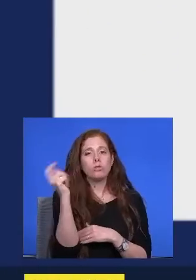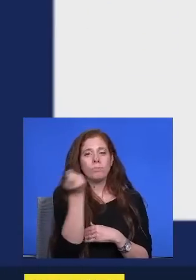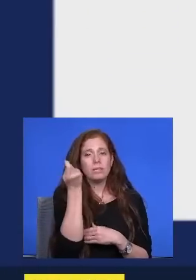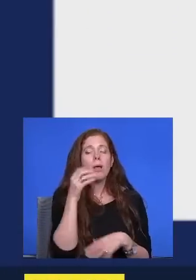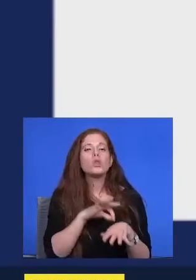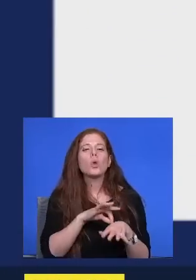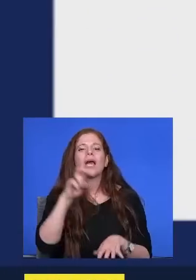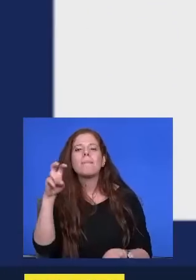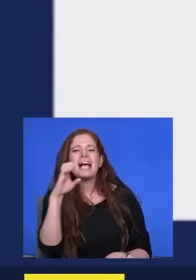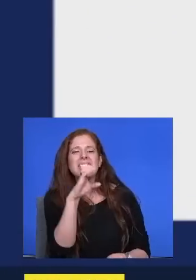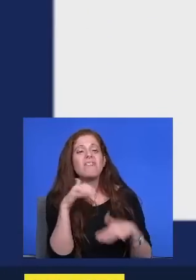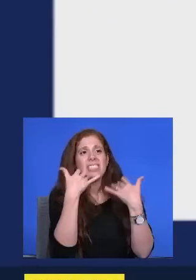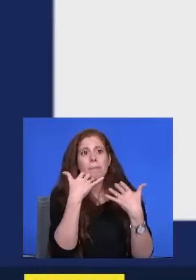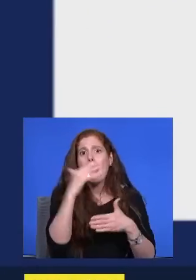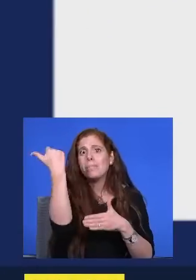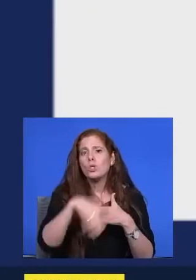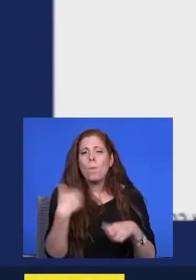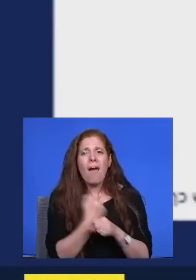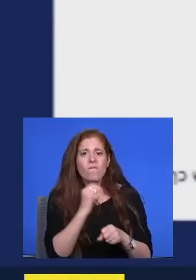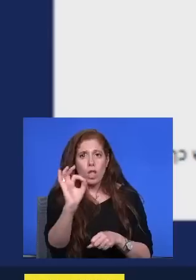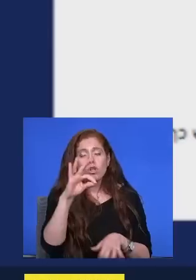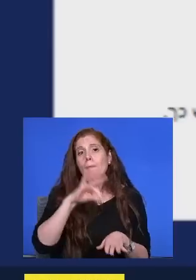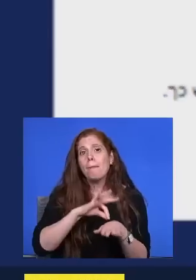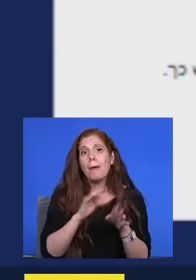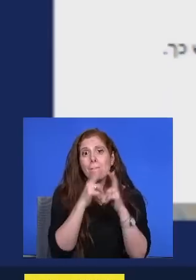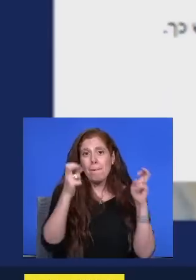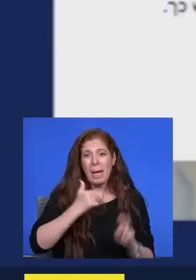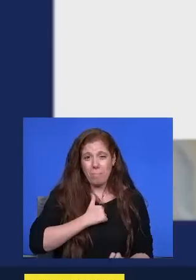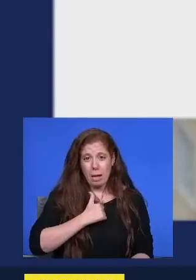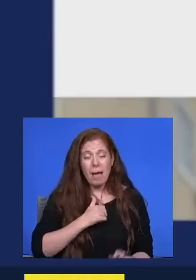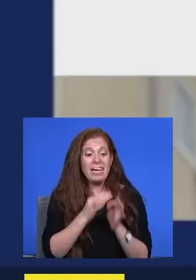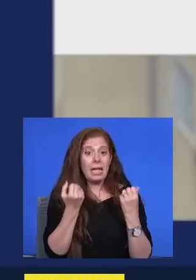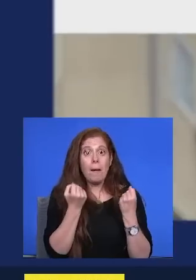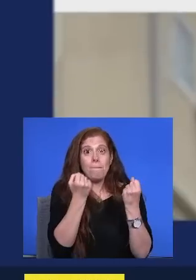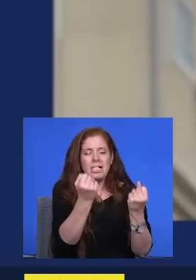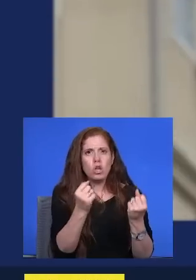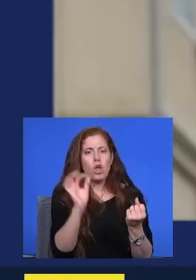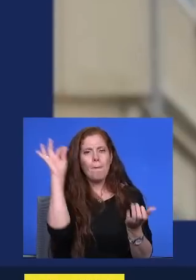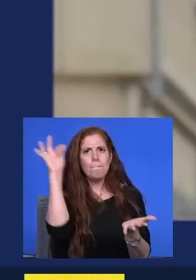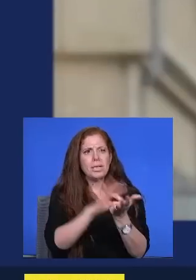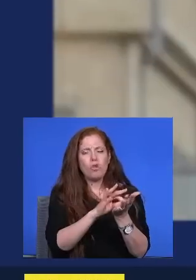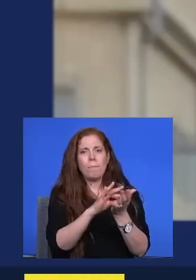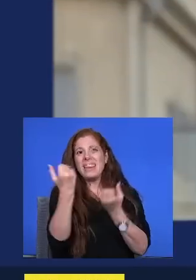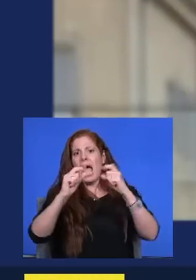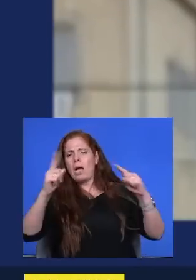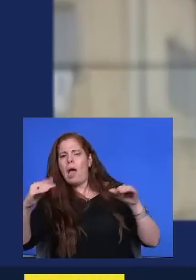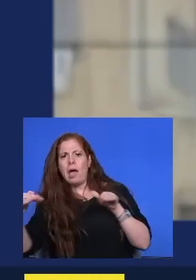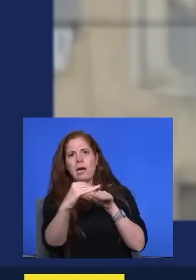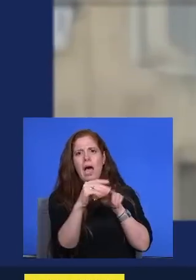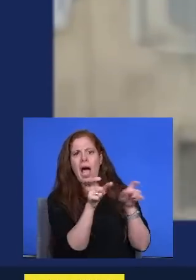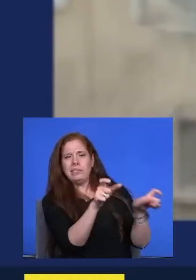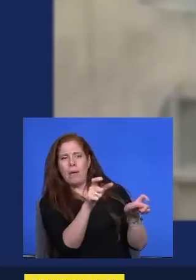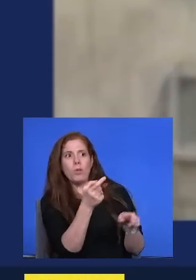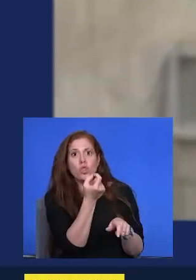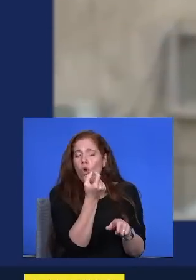כסלב כיצד בסיום עבודתה אתמול במרפאה בעיר החלה בנסיעה כשלפתע נחסמה בידי נהג אחר. תוך שניות היא